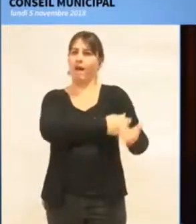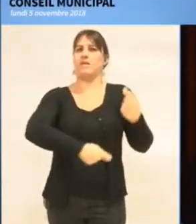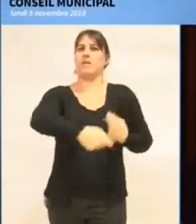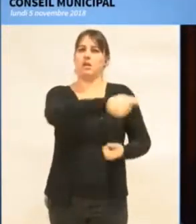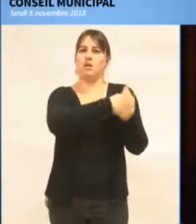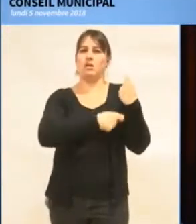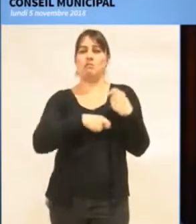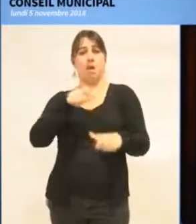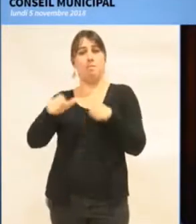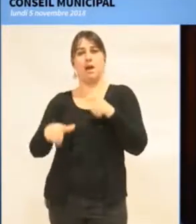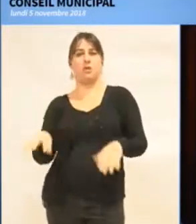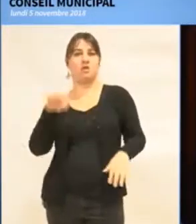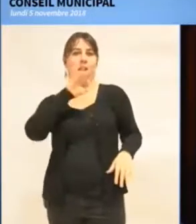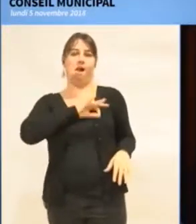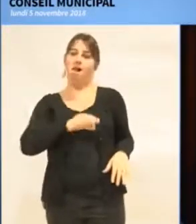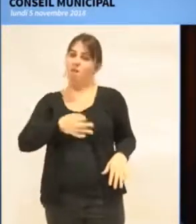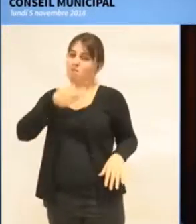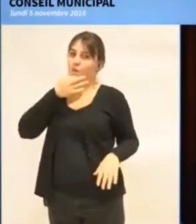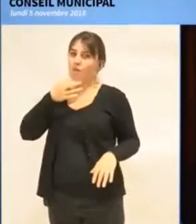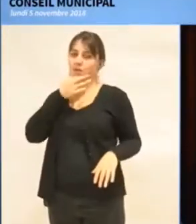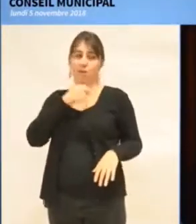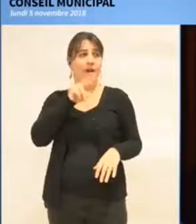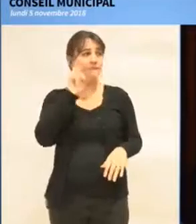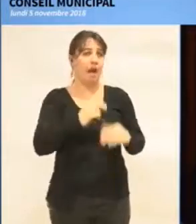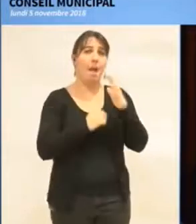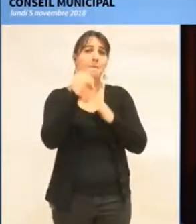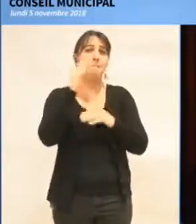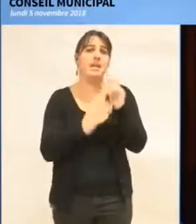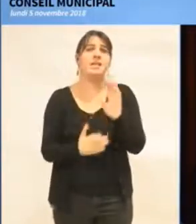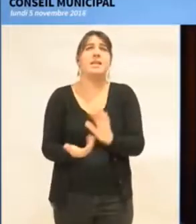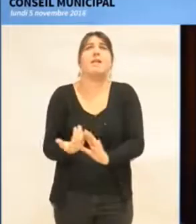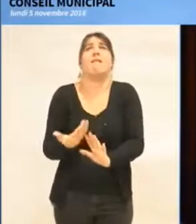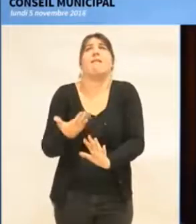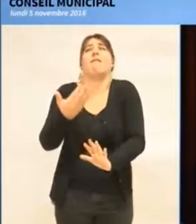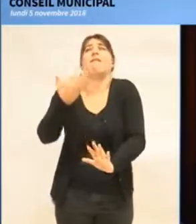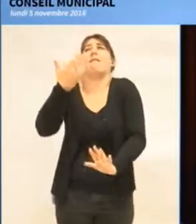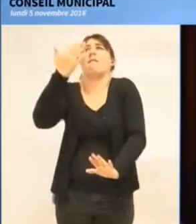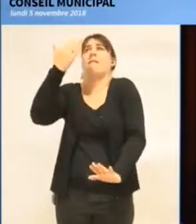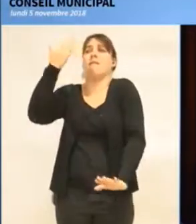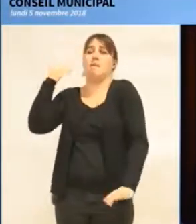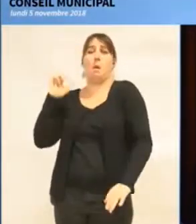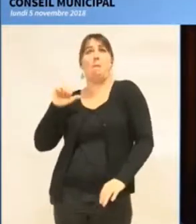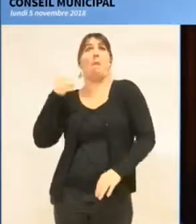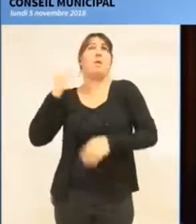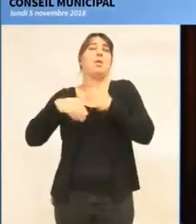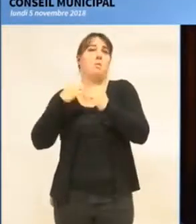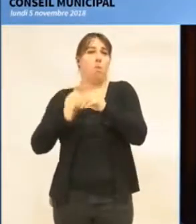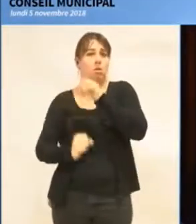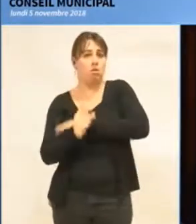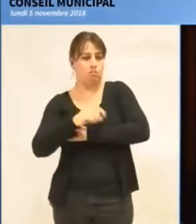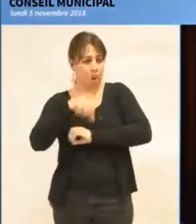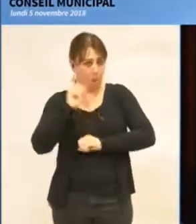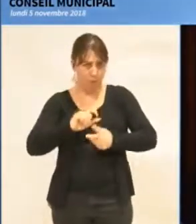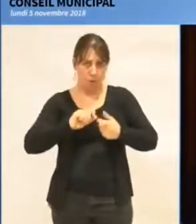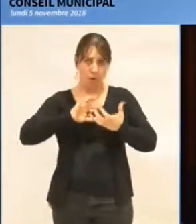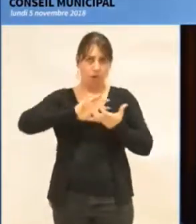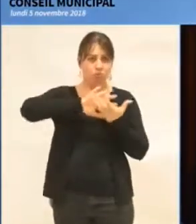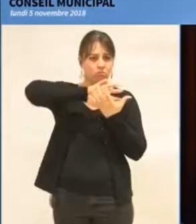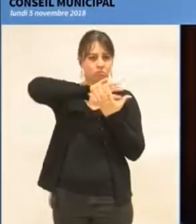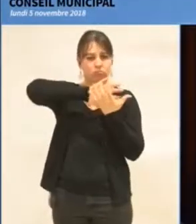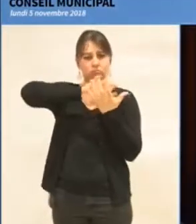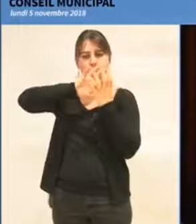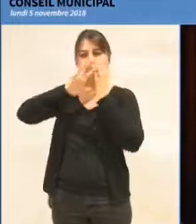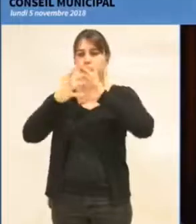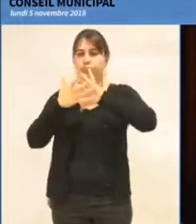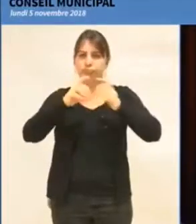trafic qui est certes le plus vieux métier du monde, mais après tout, on peut aussi faire changer les métiers et le monde et dire que